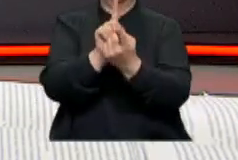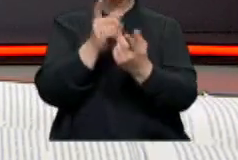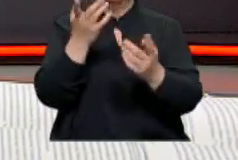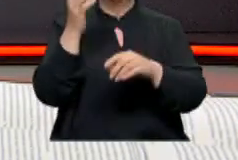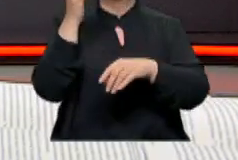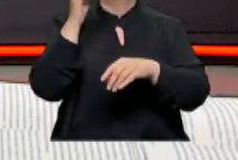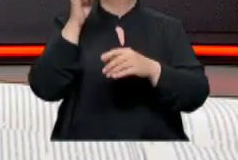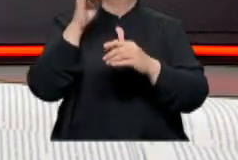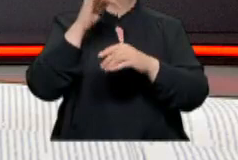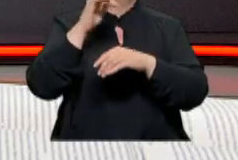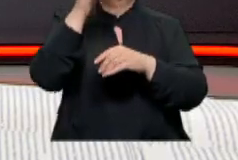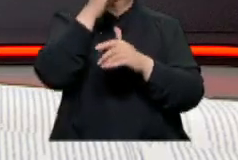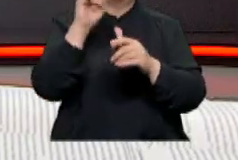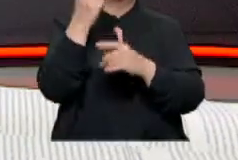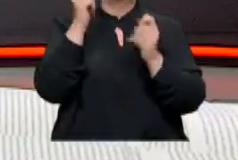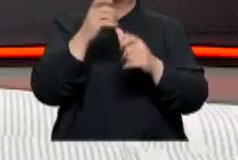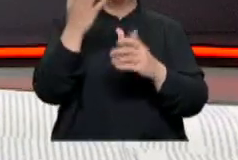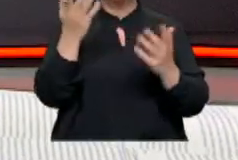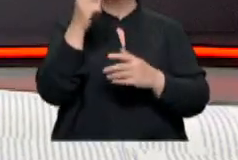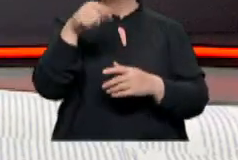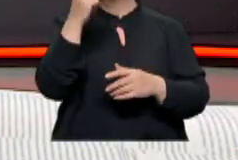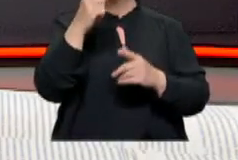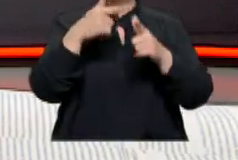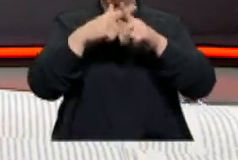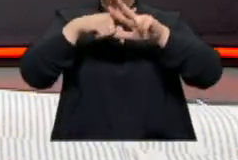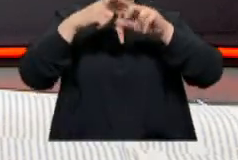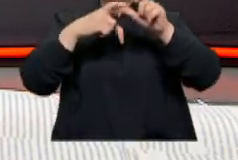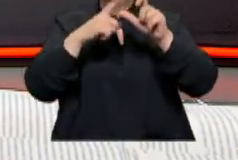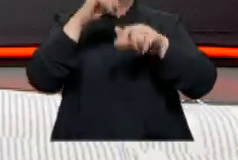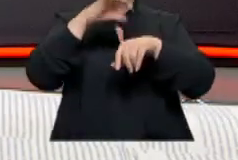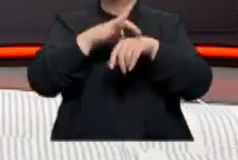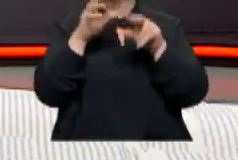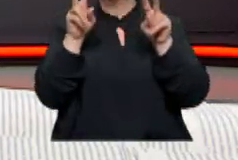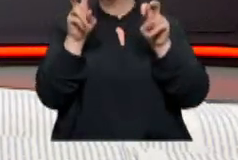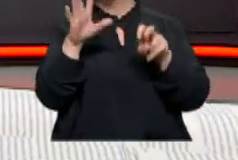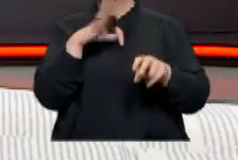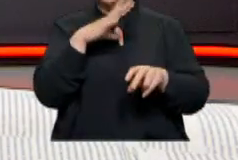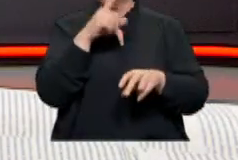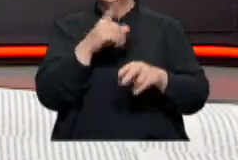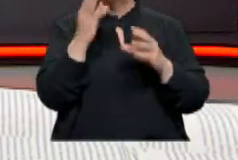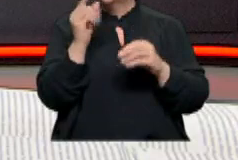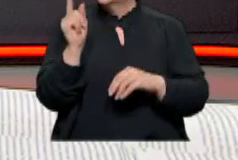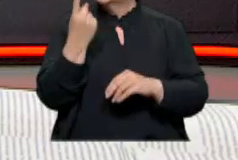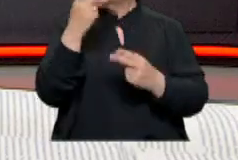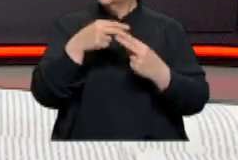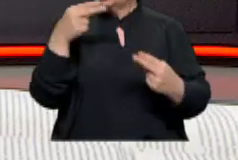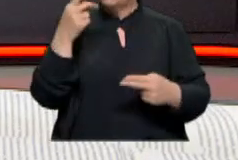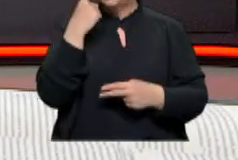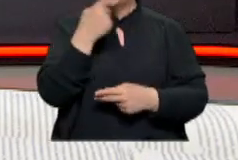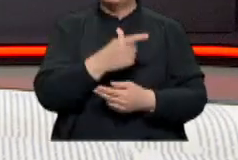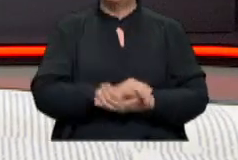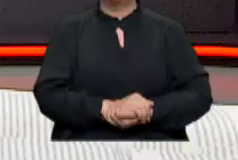ülke yönetiyorlar. Efendim şimdi bir faslı hasta meselesi var. Çok ilginç bir hikaye.